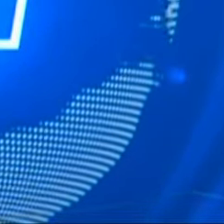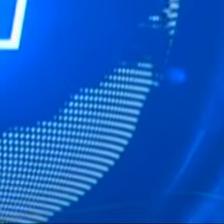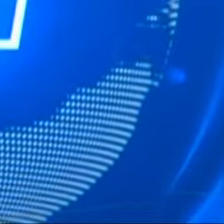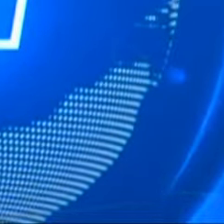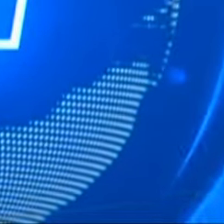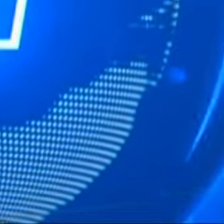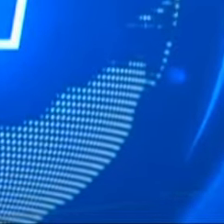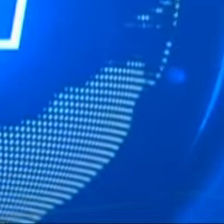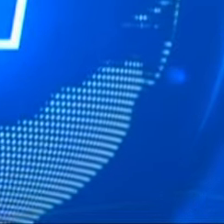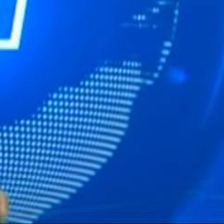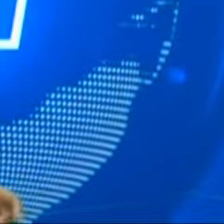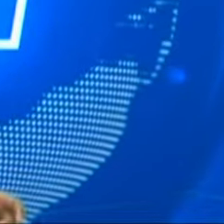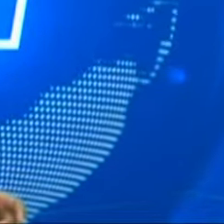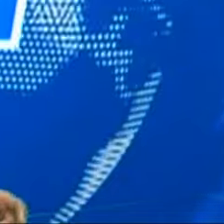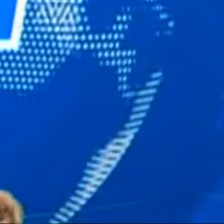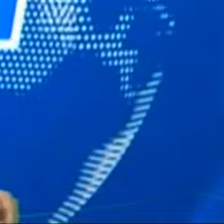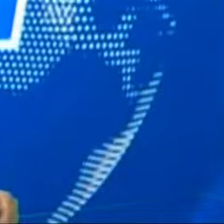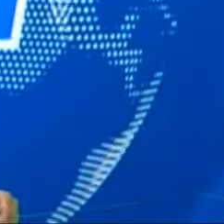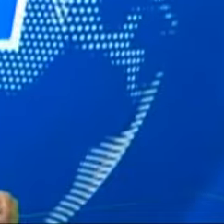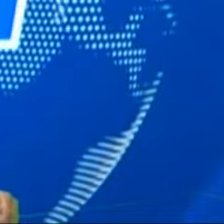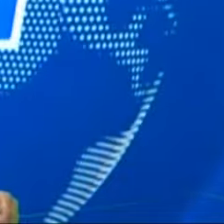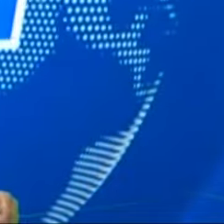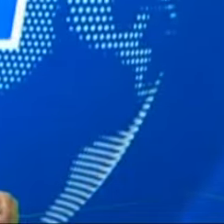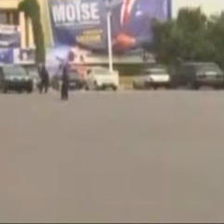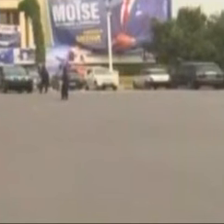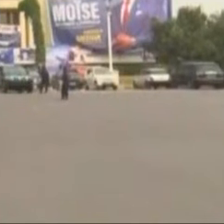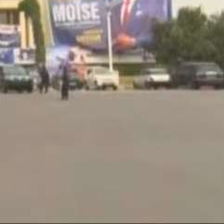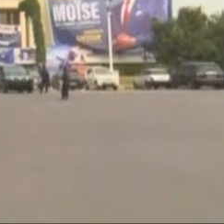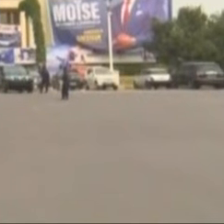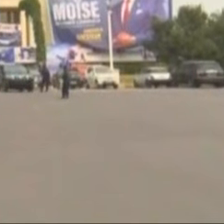surveillance policière. Chimène Dondo revient sur cette journée.